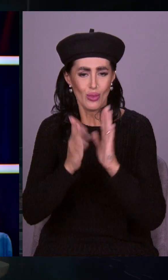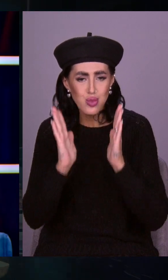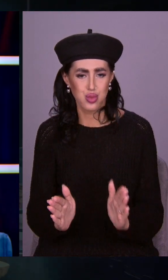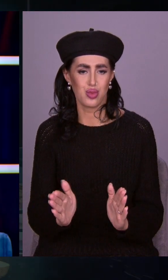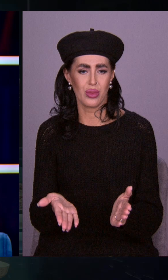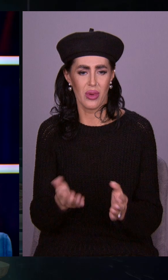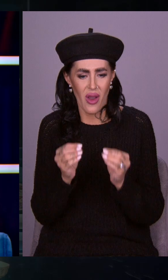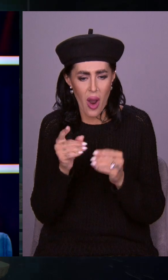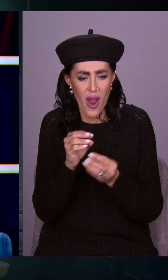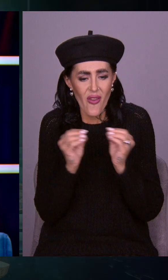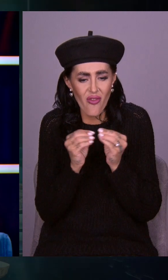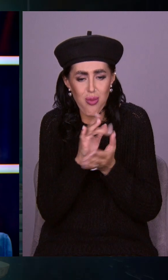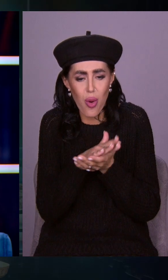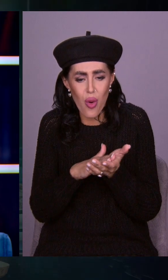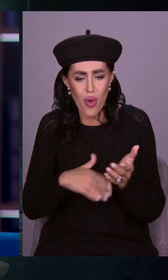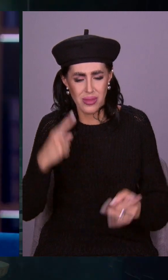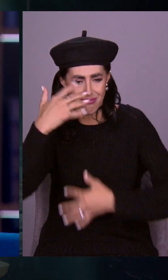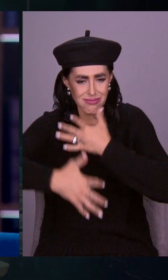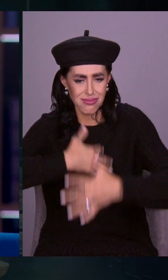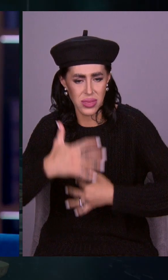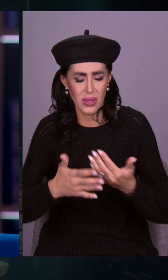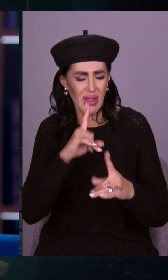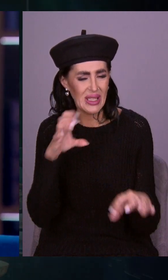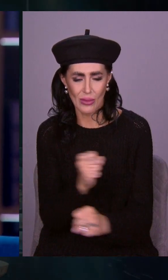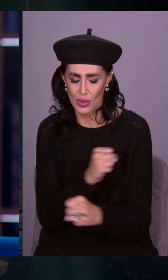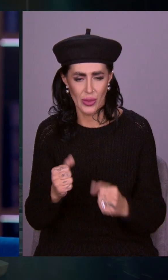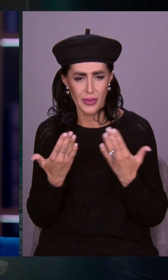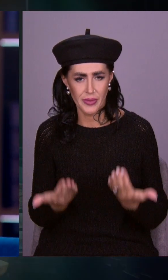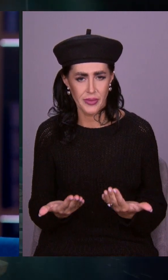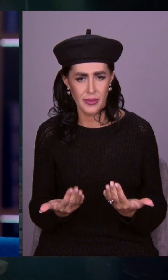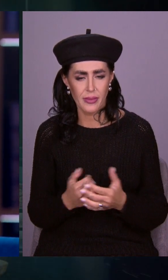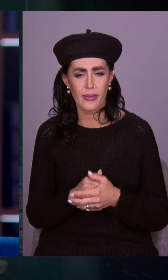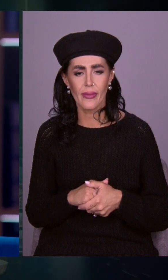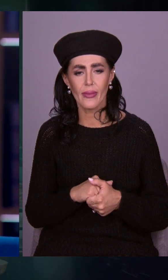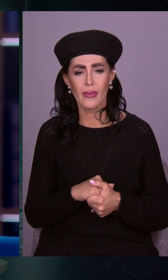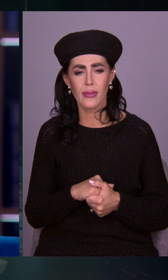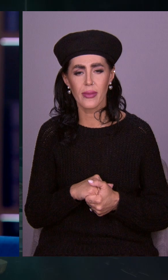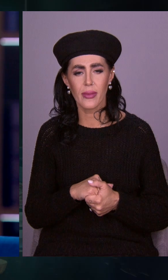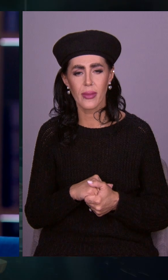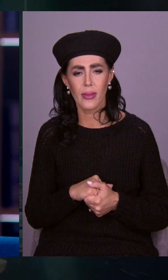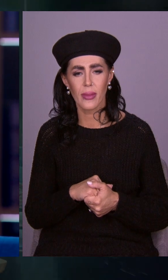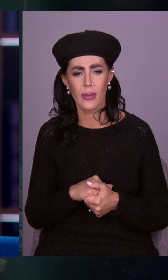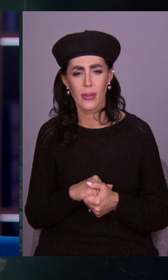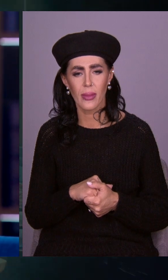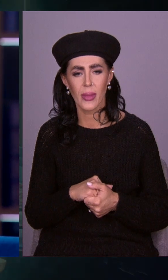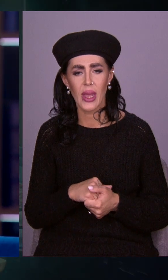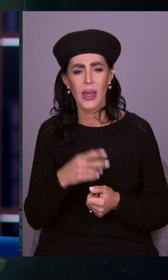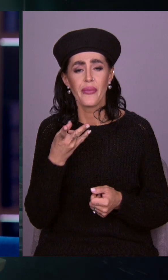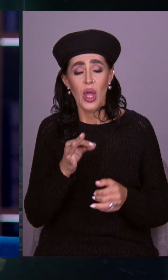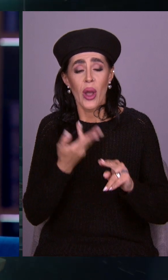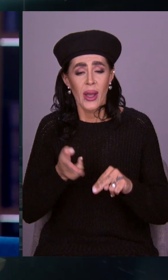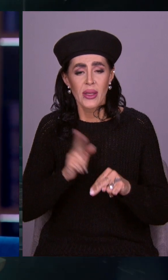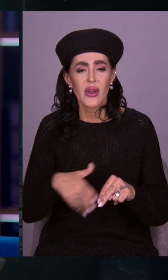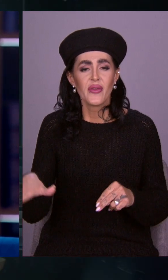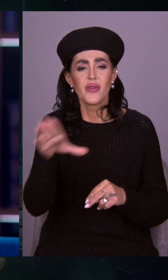від цього всього. Ти, ну, знаєш, круті. Користуючись нагодою, можу сказати представникам, всім представникам цієї системи, щоб вони не розслаблялися. Якщо вони думають, що ми все ж